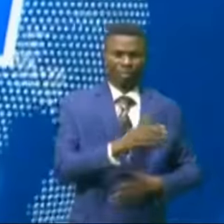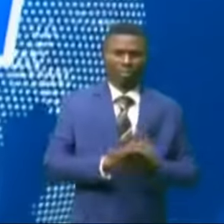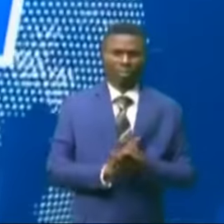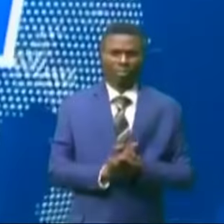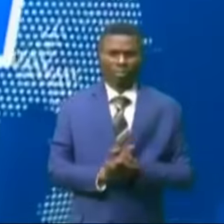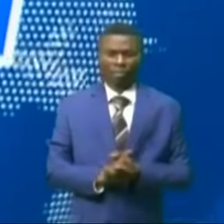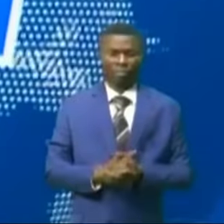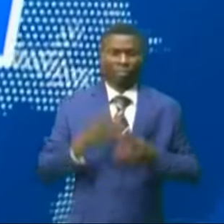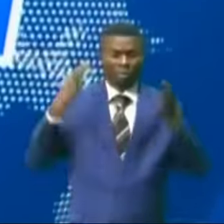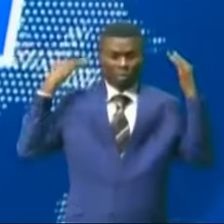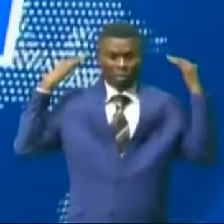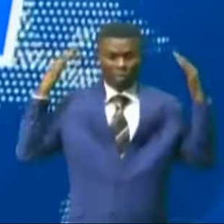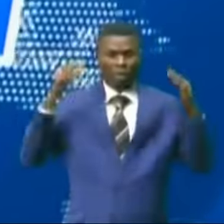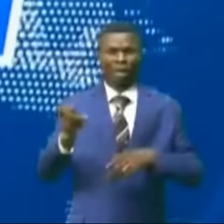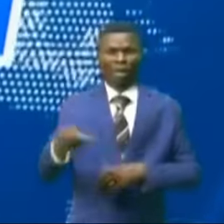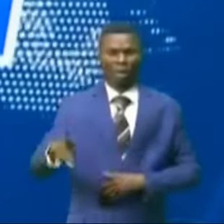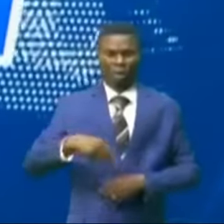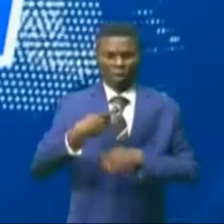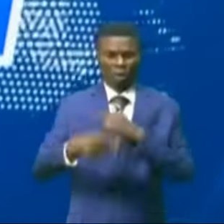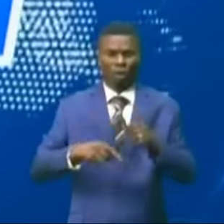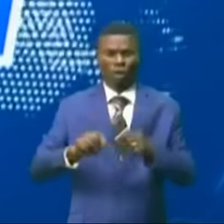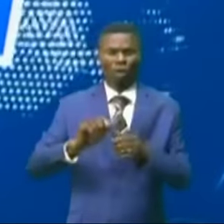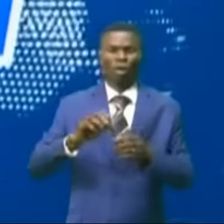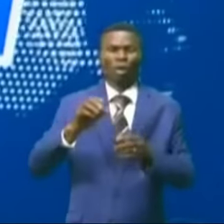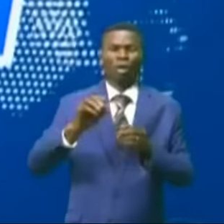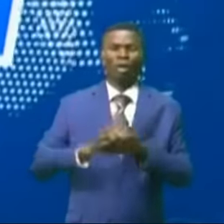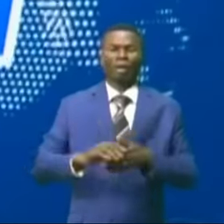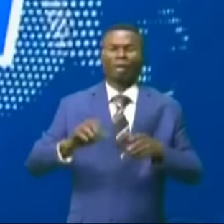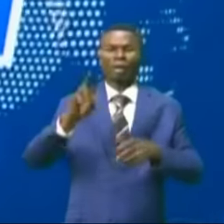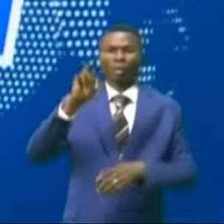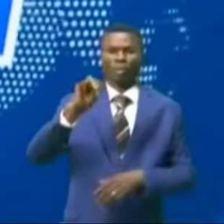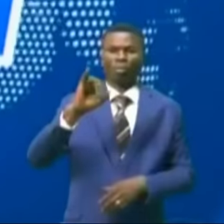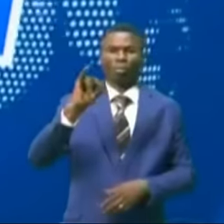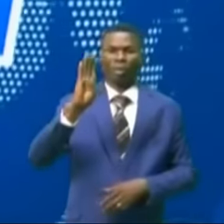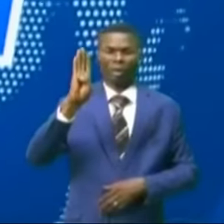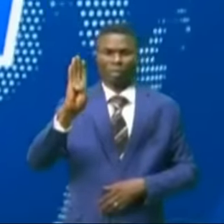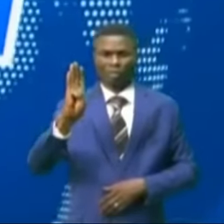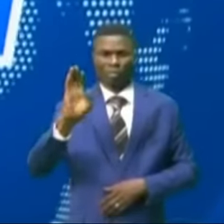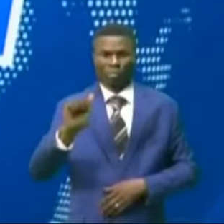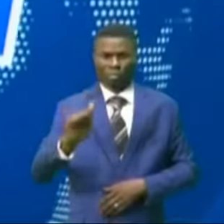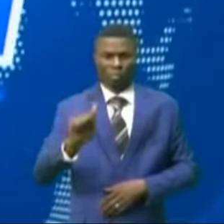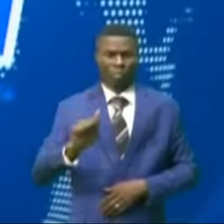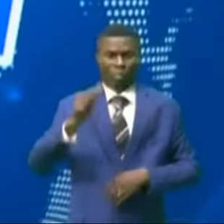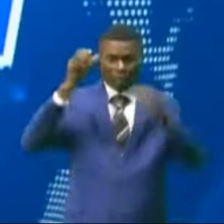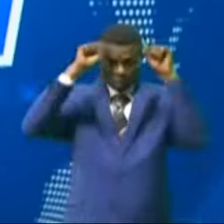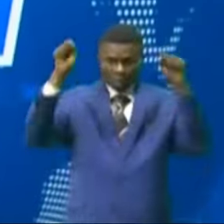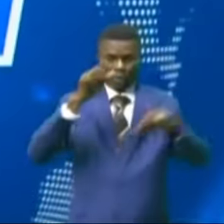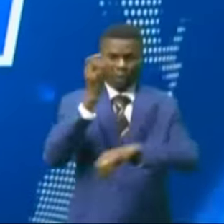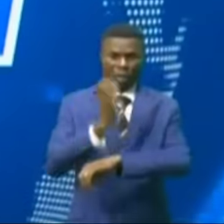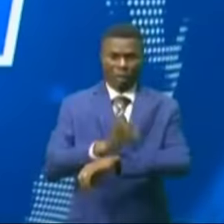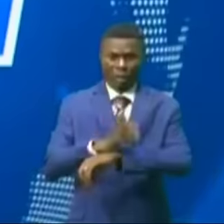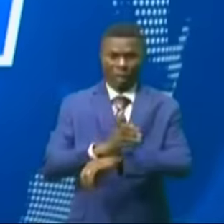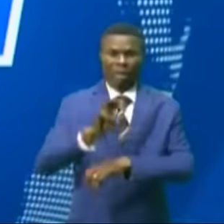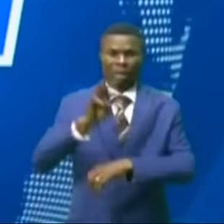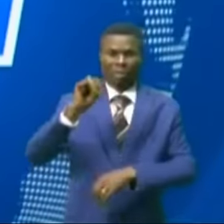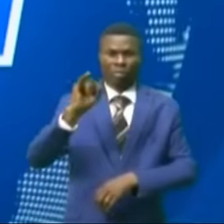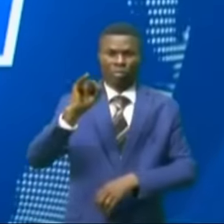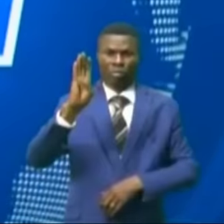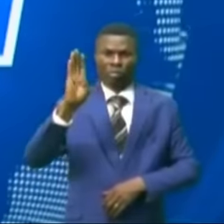Écho des provinces, la relance de la minière des Bakwangamiba et ses filiales. Le président du conseil d'administration de la MIBA,